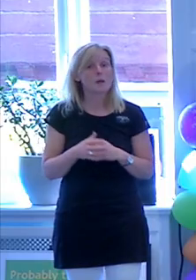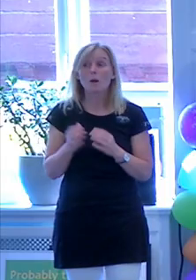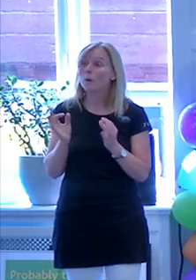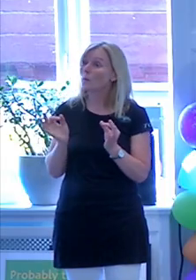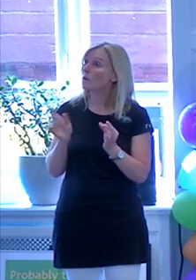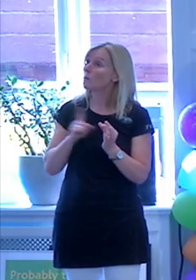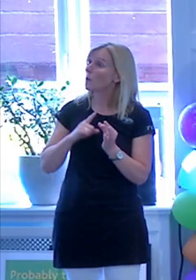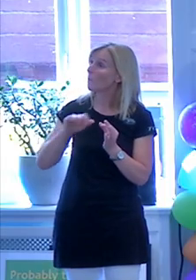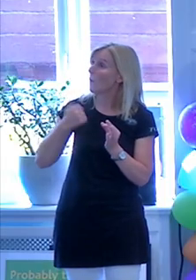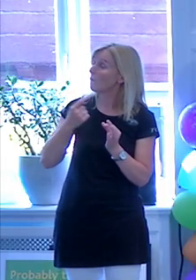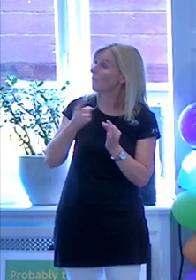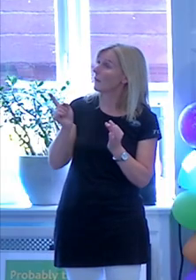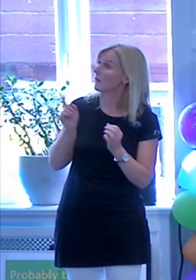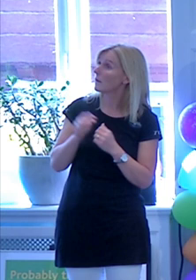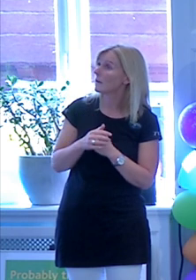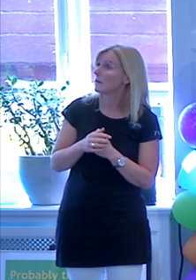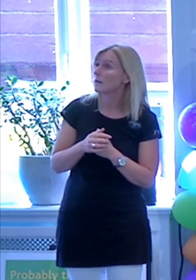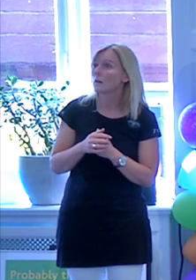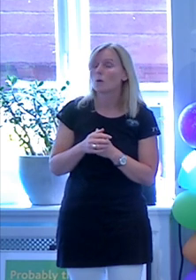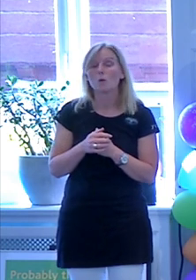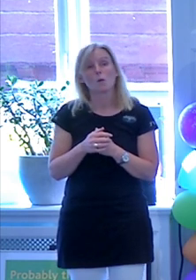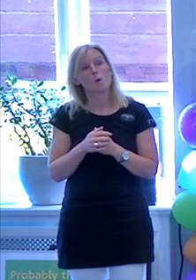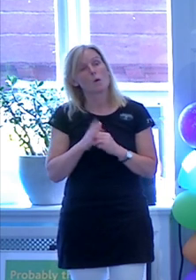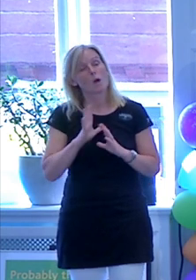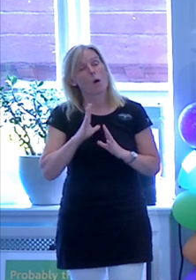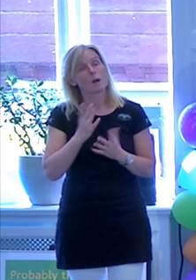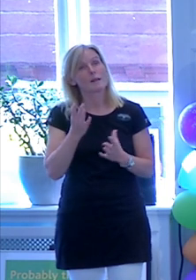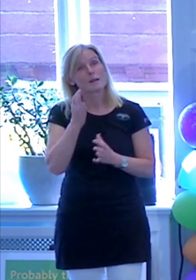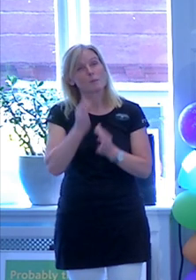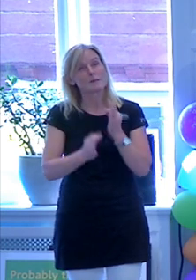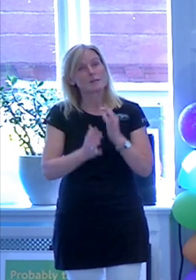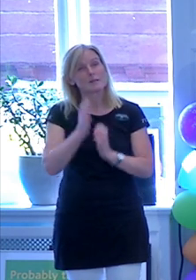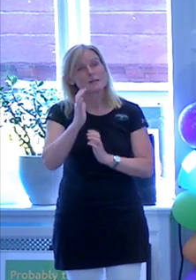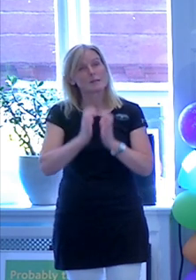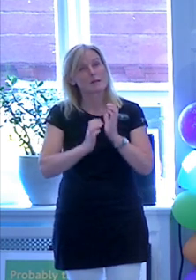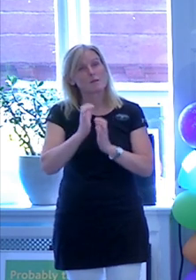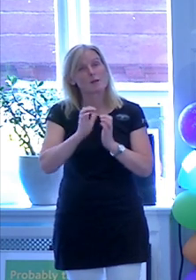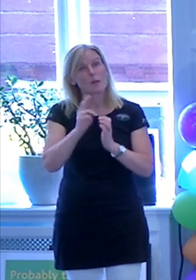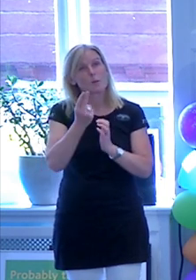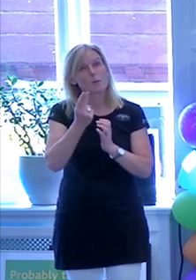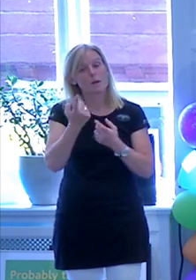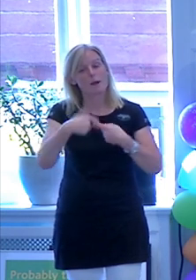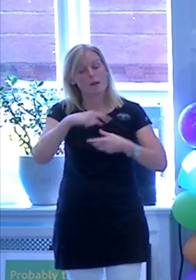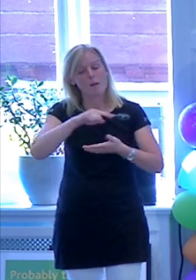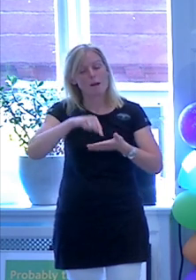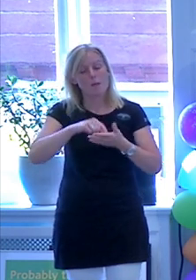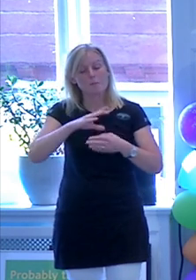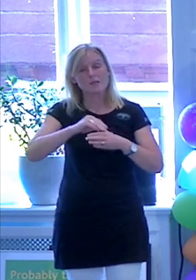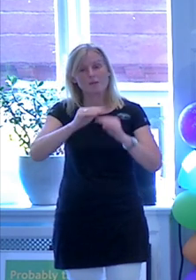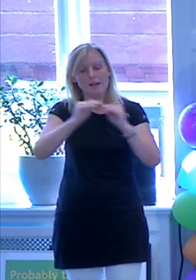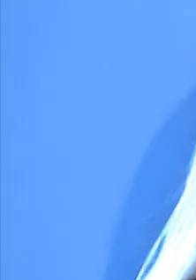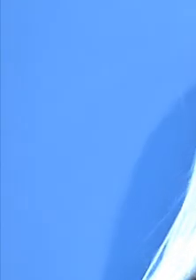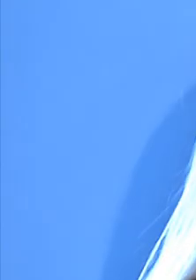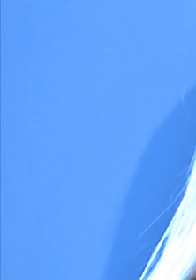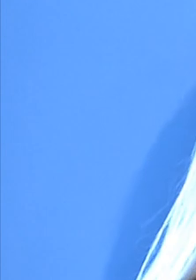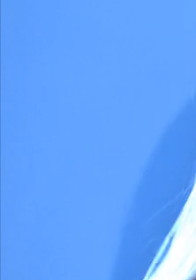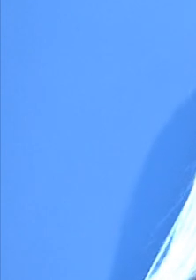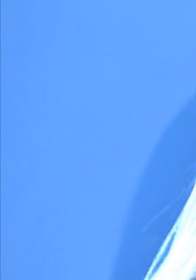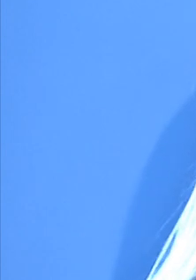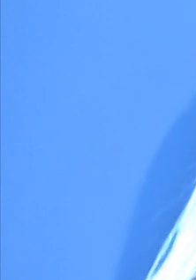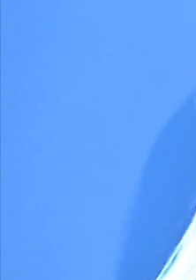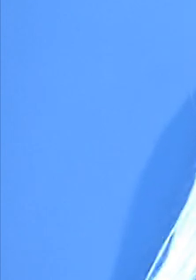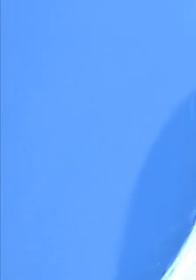hur mycket behöver ni? Jag har inte exakt siffrorna för Malmö, utan på Sverigenivå ungefär 2000 per år